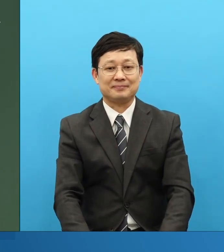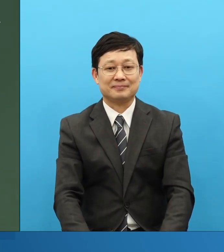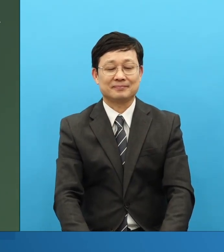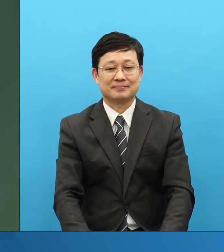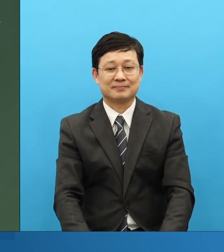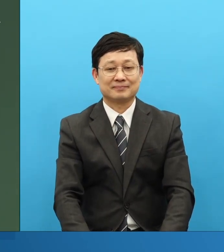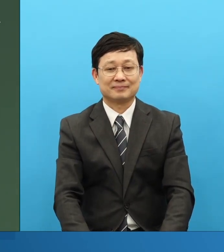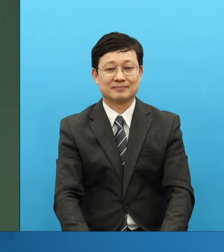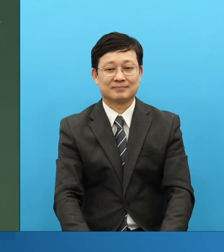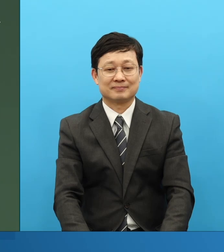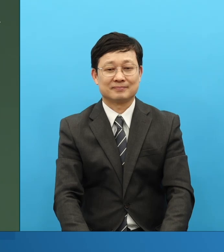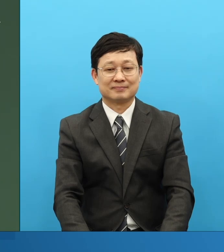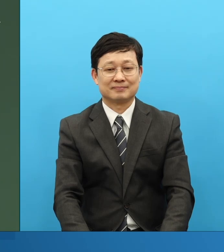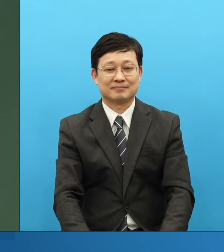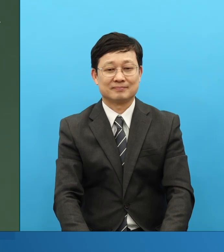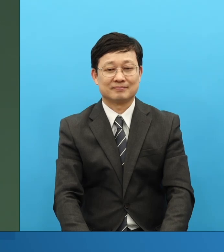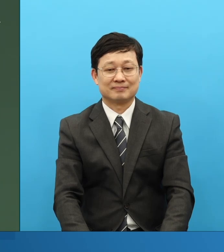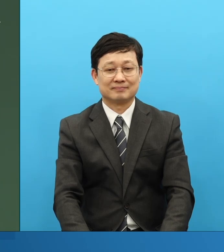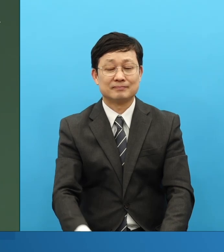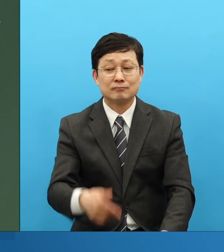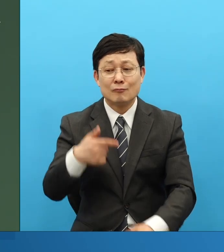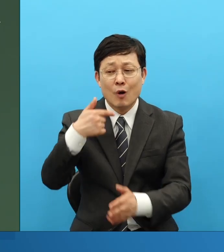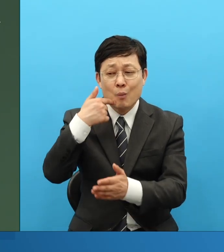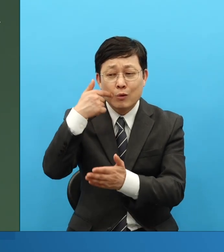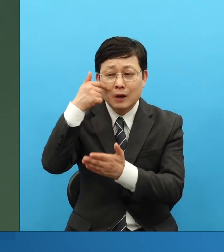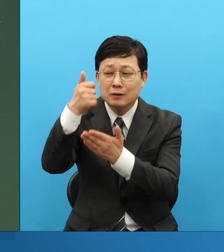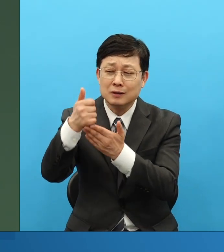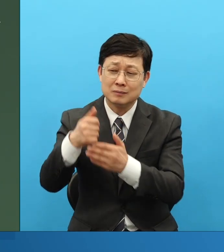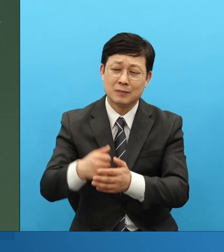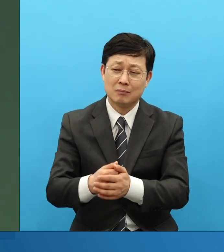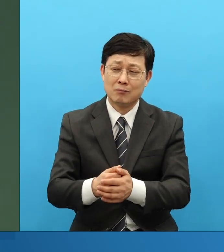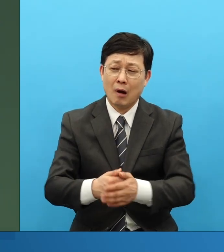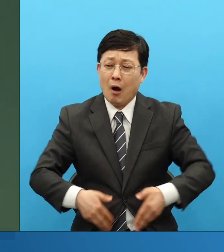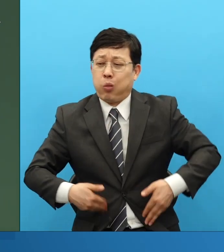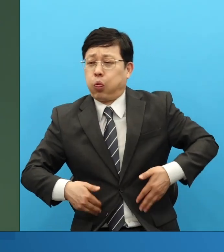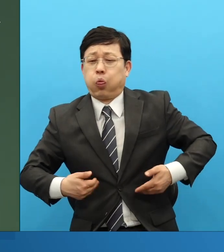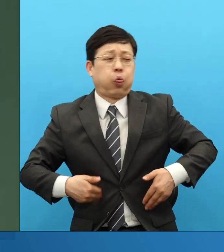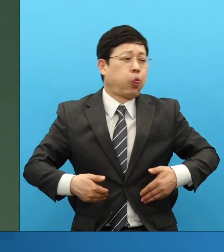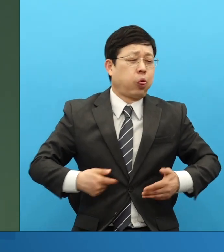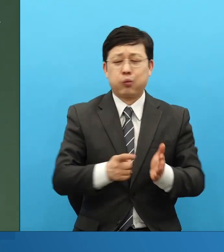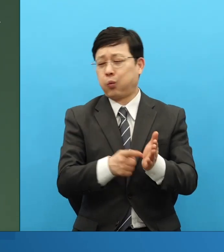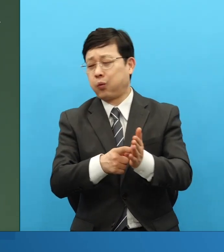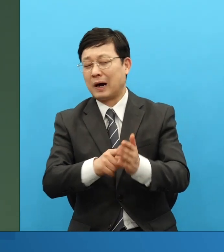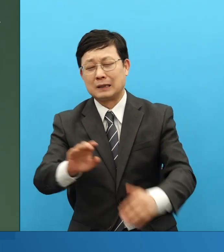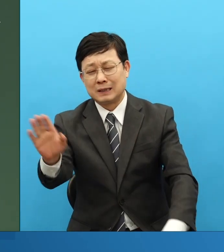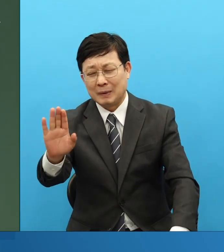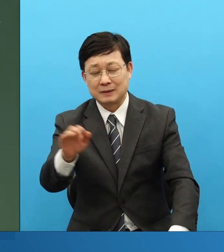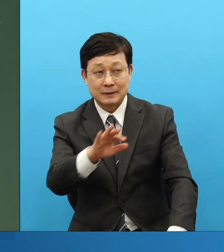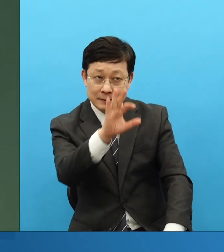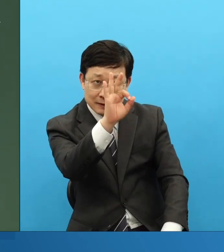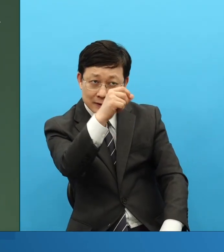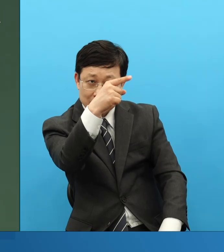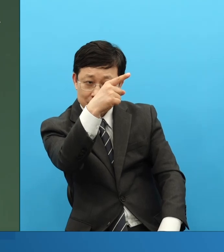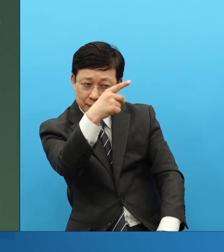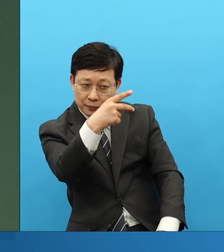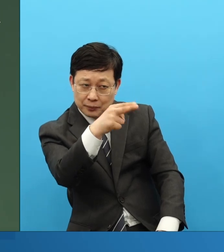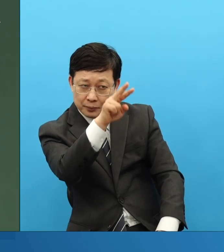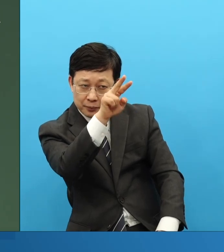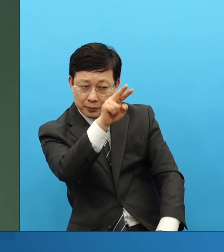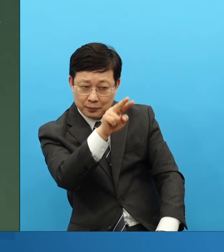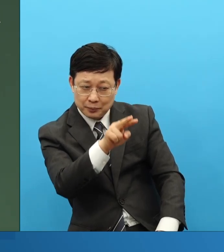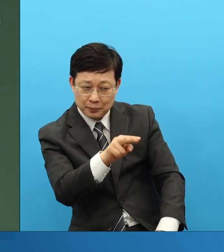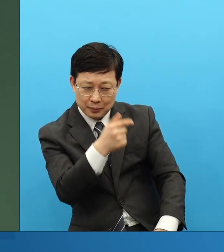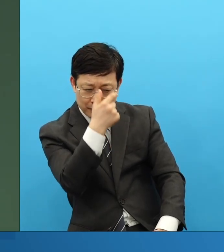목사님들은 뭐 목회도 이렇게 해야 돼요. 목으로 급하게 할 게 뭐 있습니까? That even pastors run your pastoral ministry this way. There's no reason to be in such a rush. 얼굴이